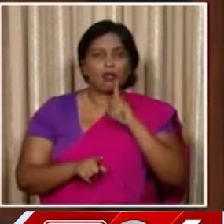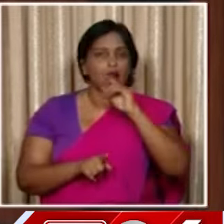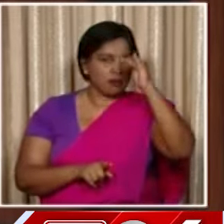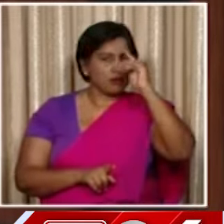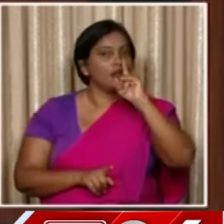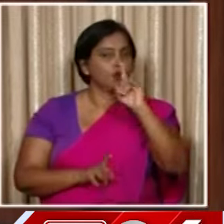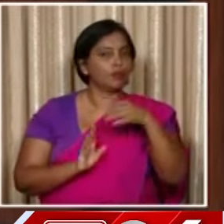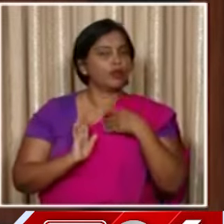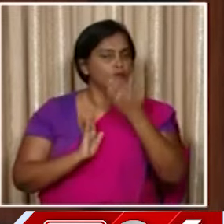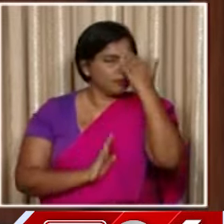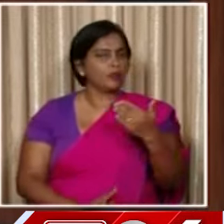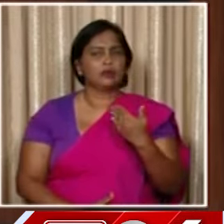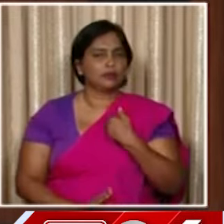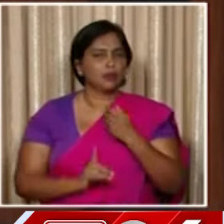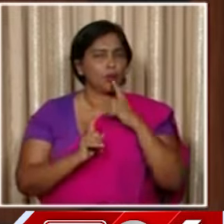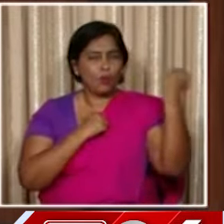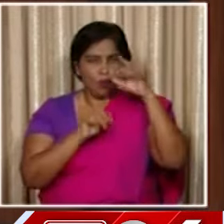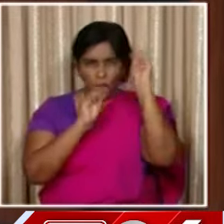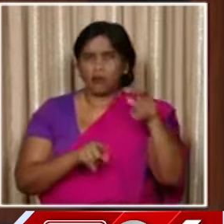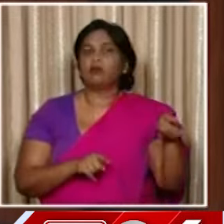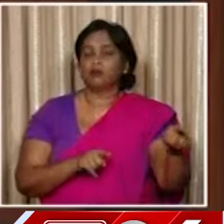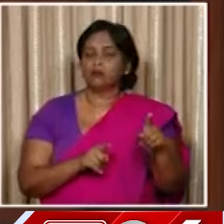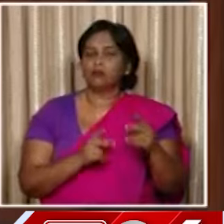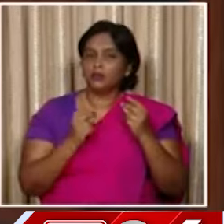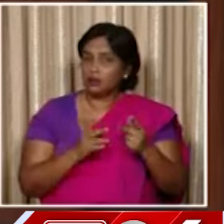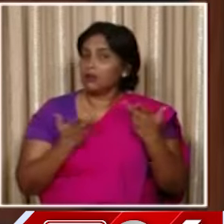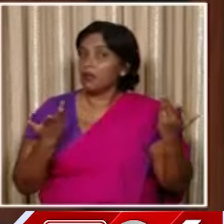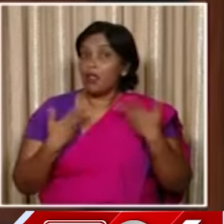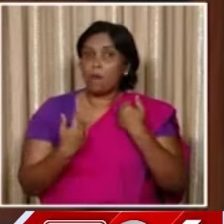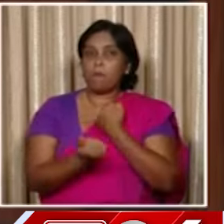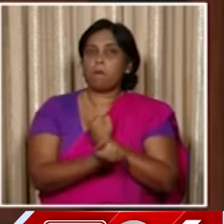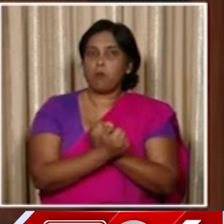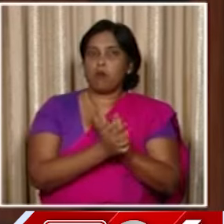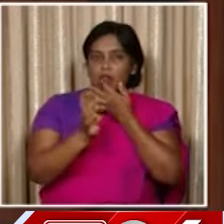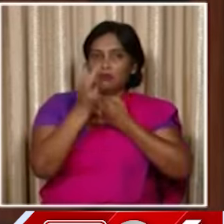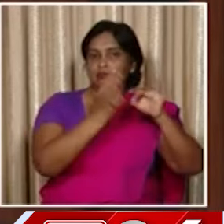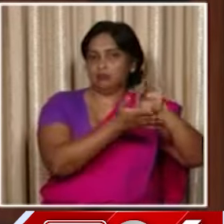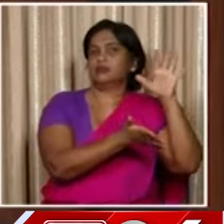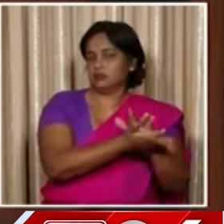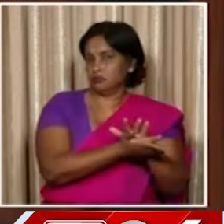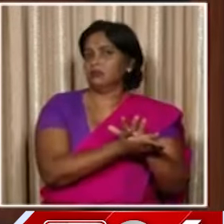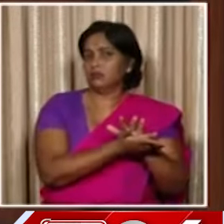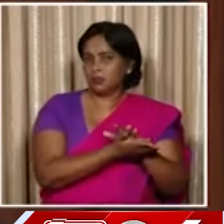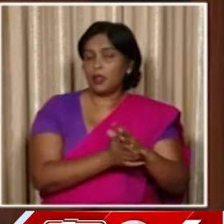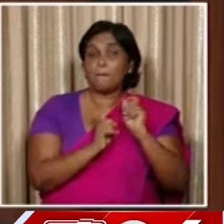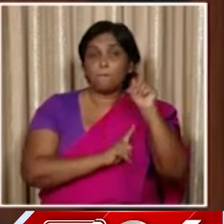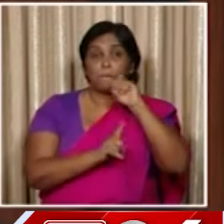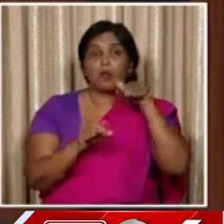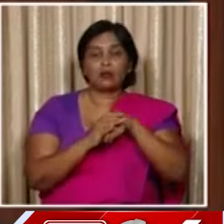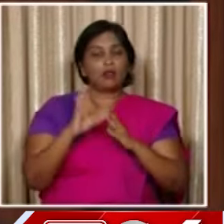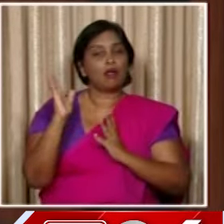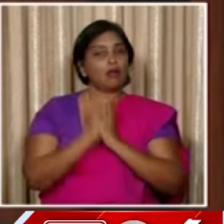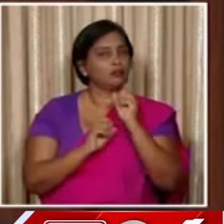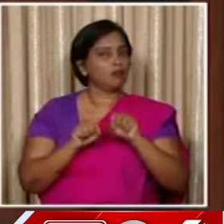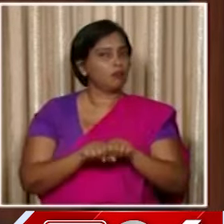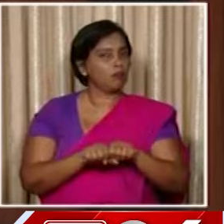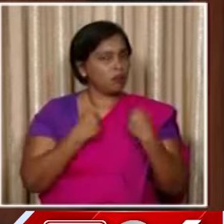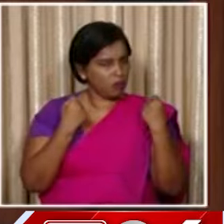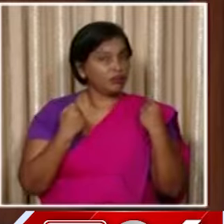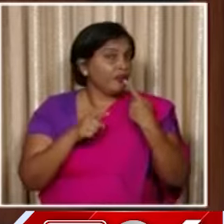කියන්නේ මට ගරු කරුණා කරලා මේ පහර දීම පිළිබඳව වහාම නැත්තම් මං පොලිසිය තමයි පැමිණිලා දාන්න වෙන්නේ. මොකද මේ පාර්ලිමේන්තු වරප්‍රසාදව කඩවීමක්